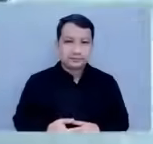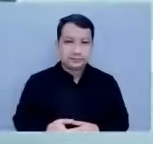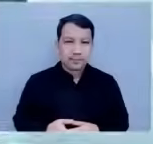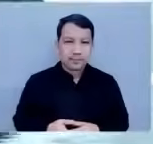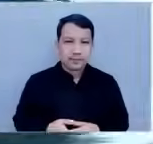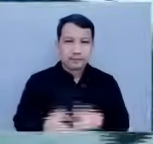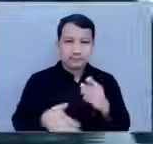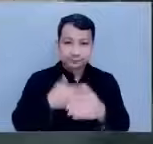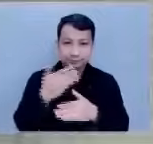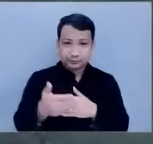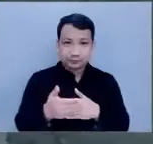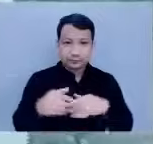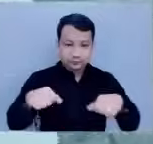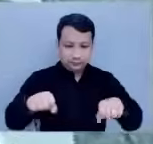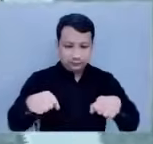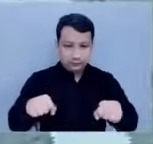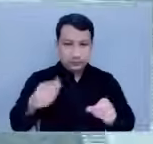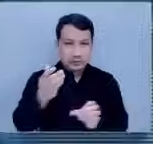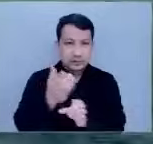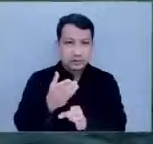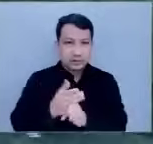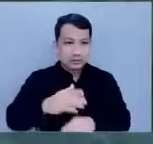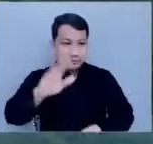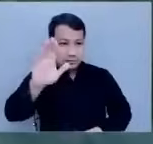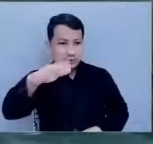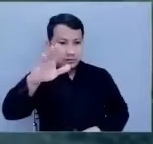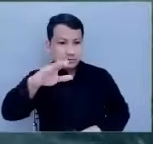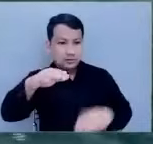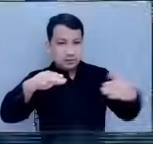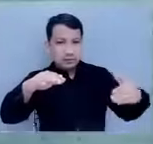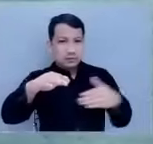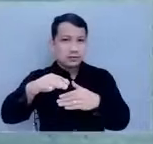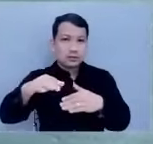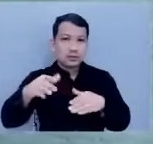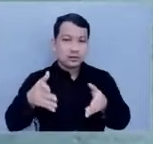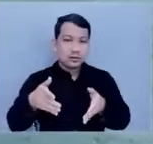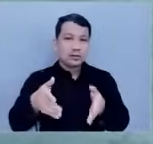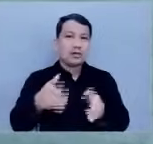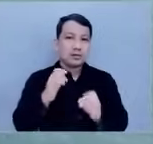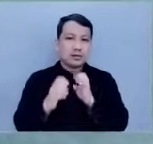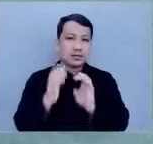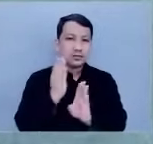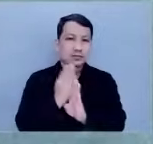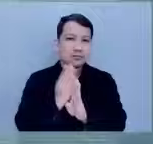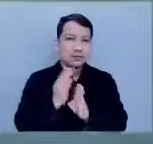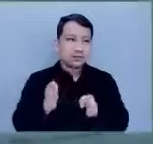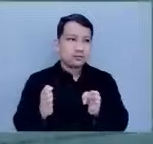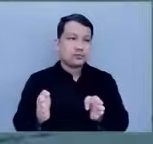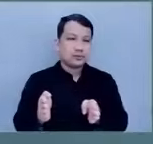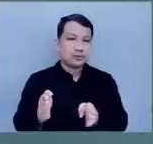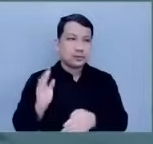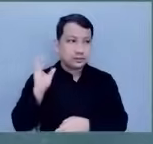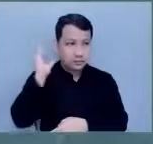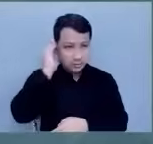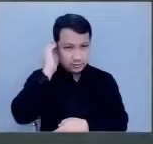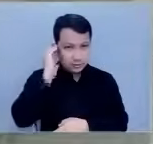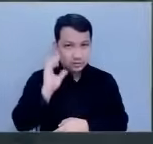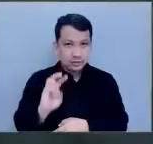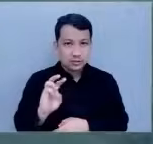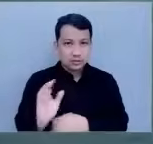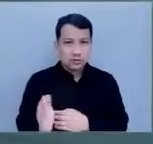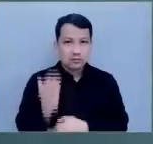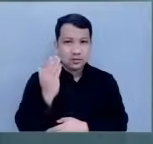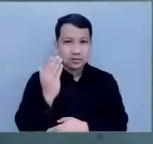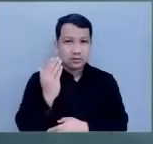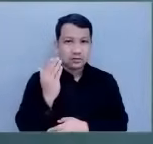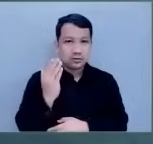Sunod-sunod ang mga motorsiklo at sasakyang pinapara ng mga traffic enforcer sa bahaging ito ng EDSA busway sa Cubao kaninang alas 6 ng umaga. Ang delivery